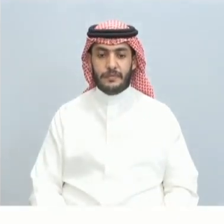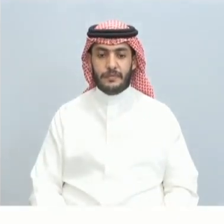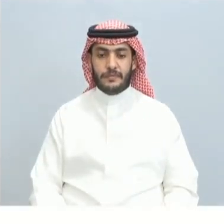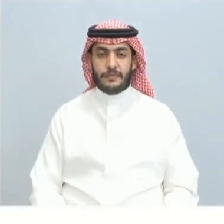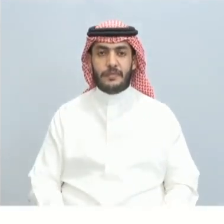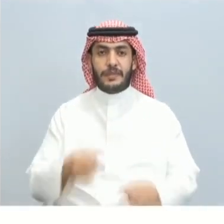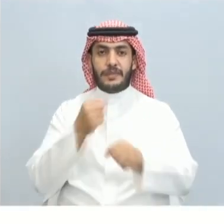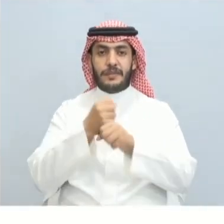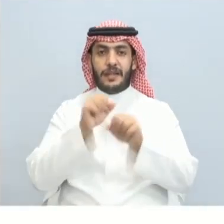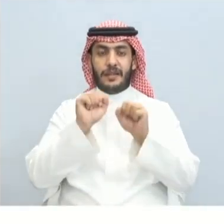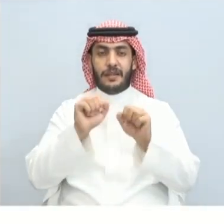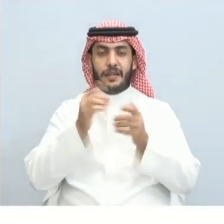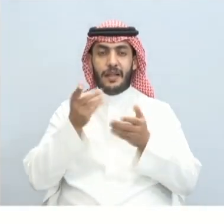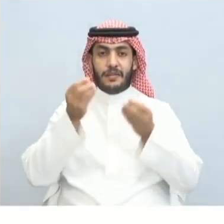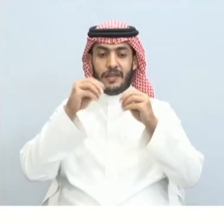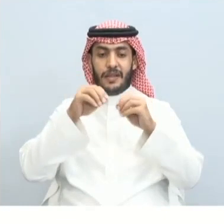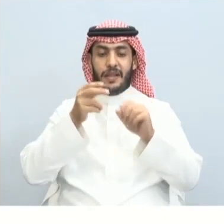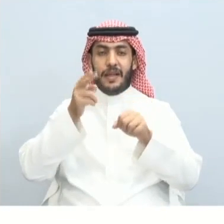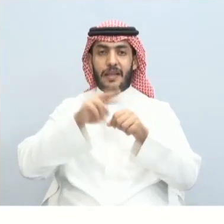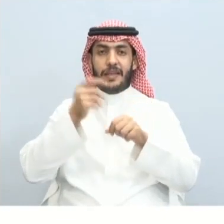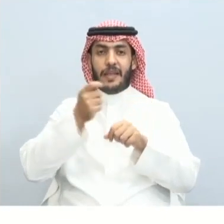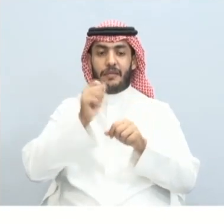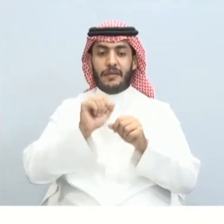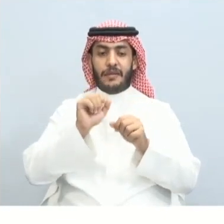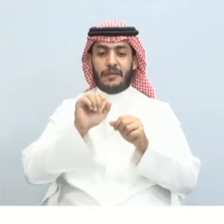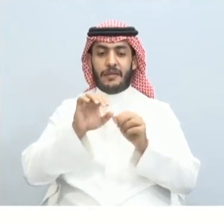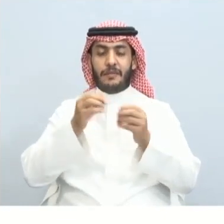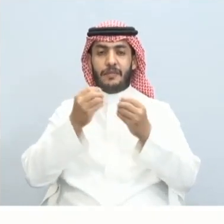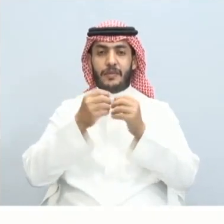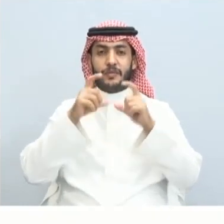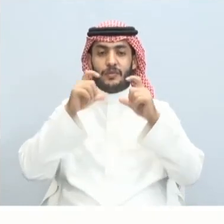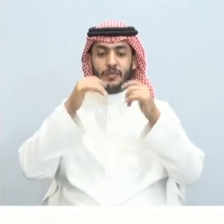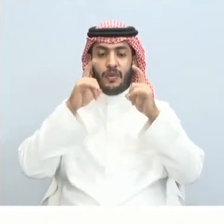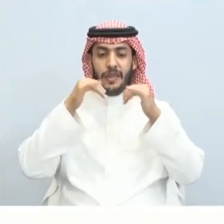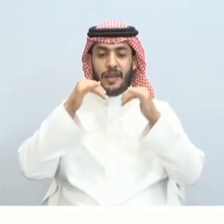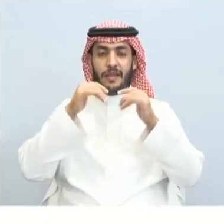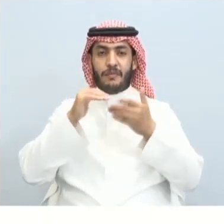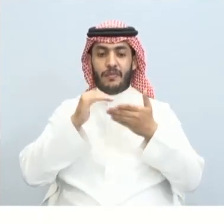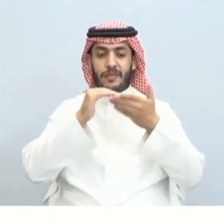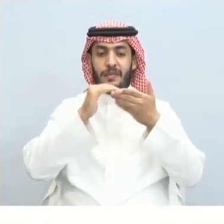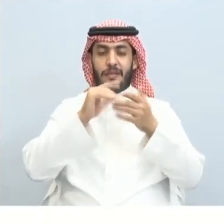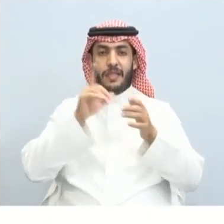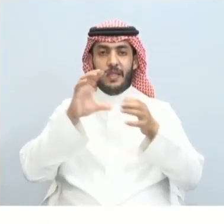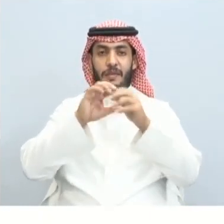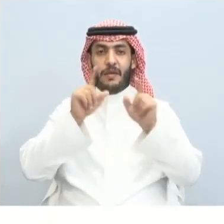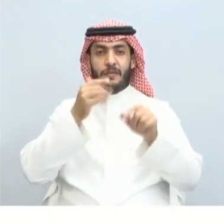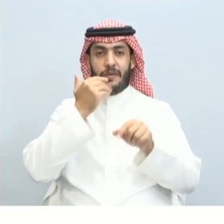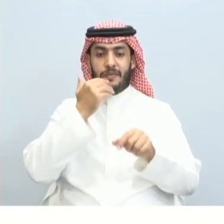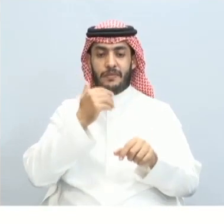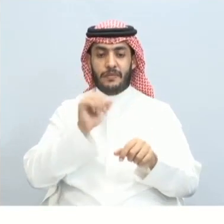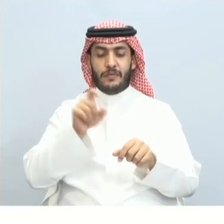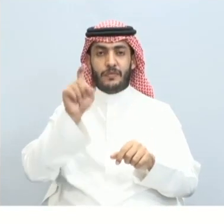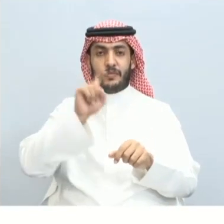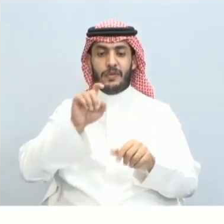ايضا استعمل خاصيه او اكثر لاعاده كتابه كل من عبارات التاليه بصوره مكافئه لا تتضمن اقواسا